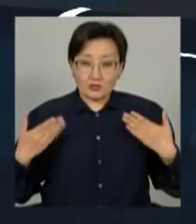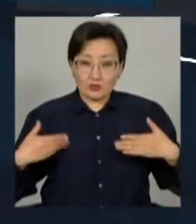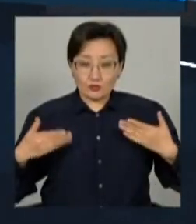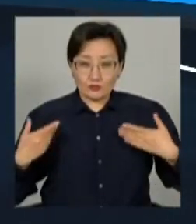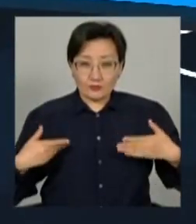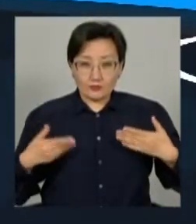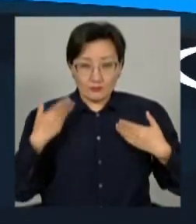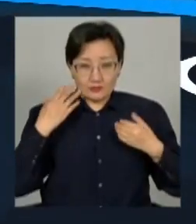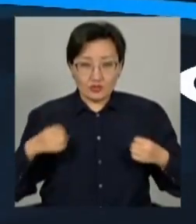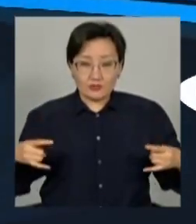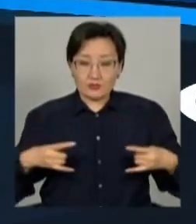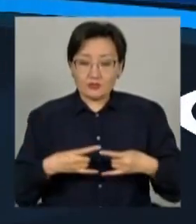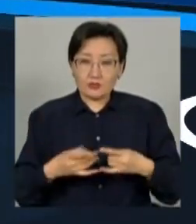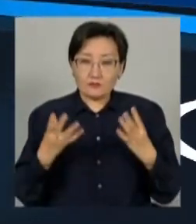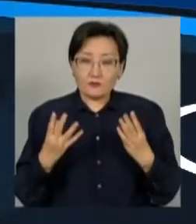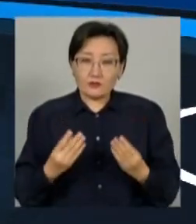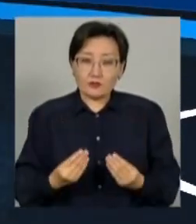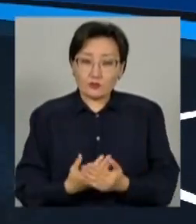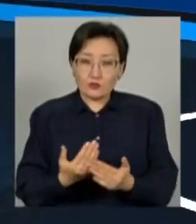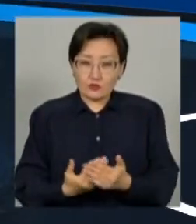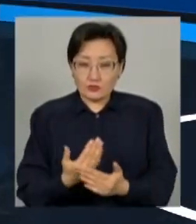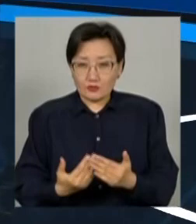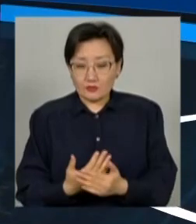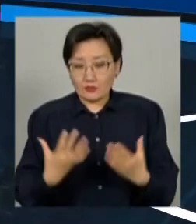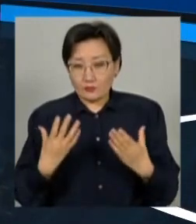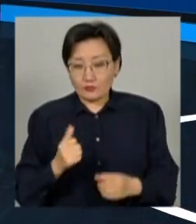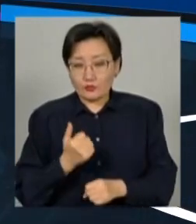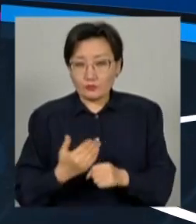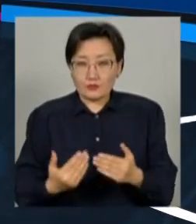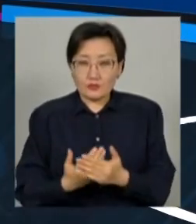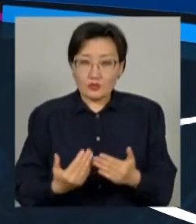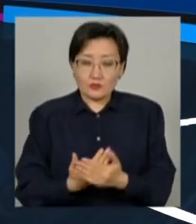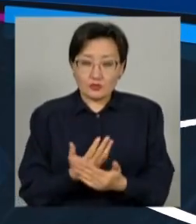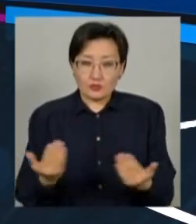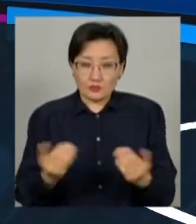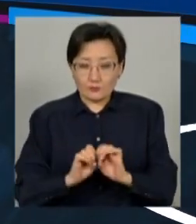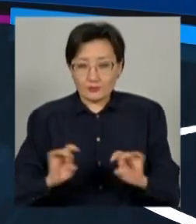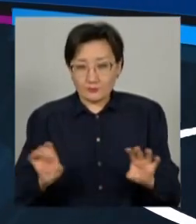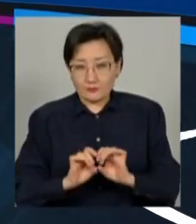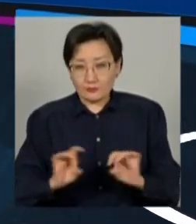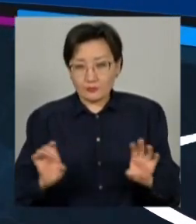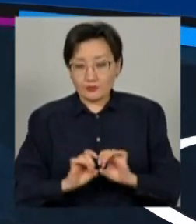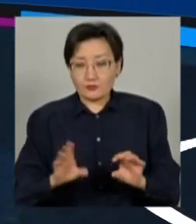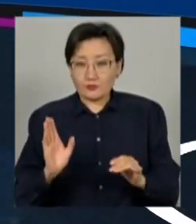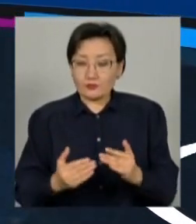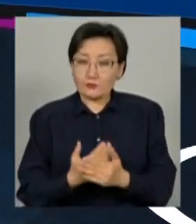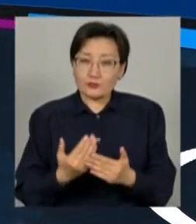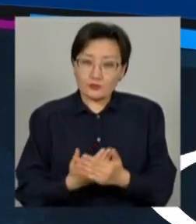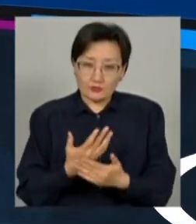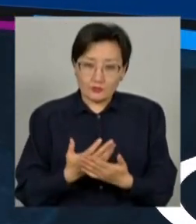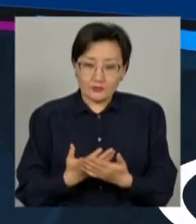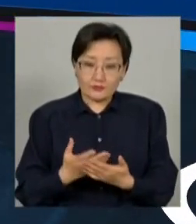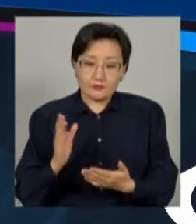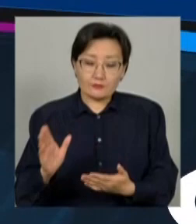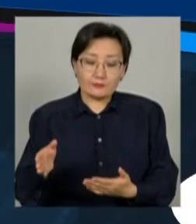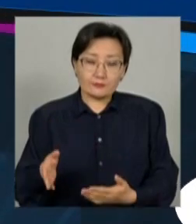Армысыздар, қадырлы көрермен, Алматы телеарнасының тікелей эфирінде күндізгі жаңалықтар. Студияда мен аяулым көлжігіт және әріптесім Бұлбұл Қалнырқызы.